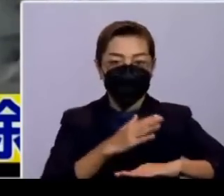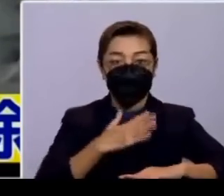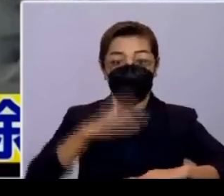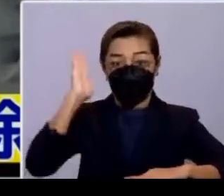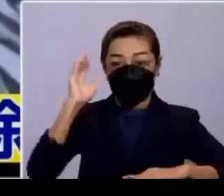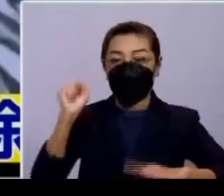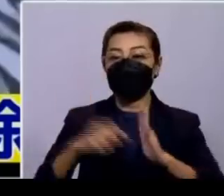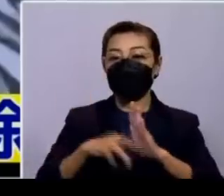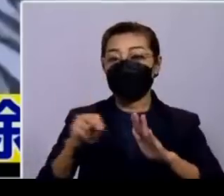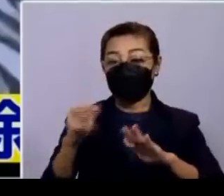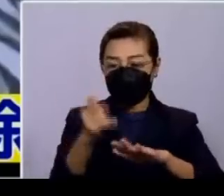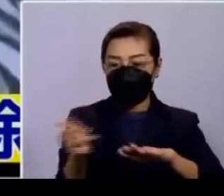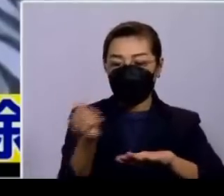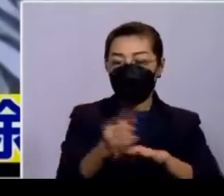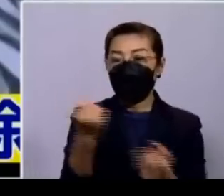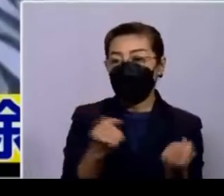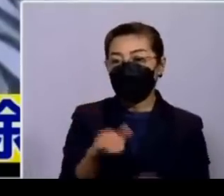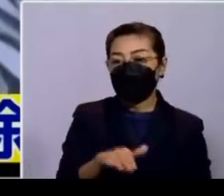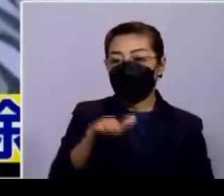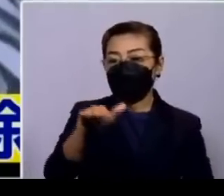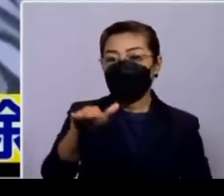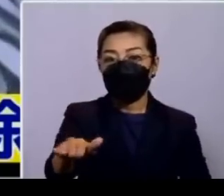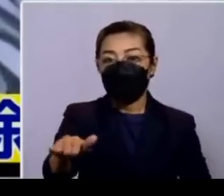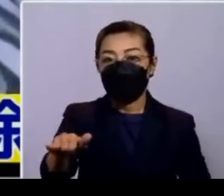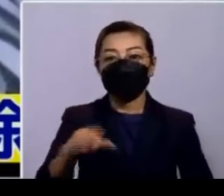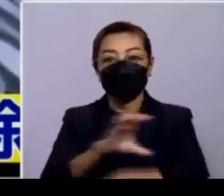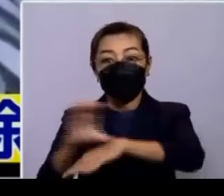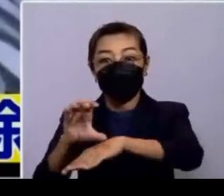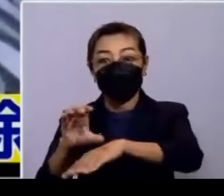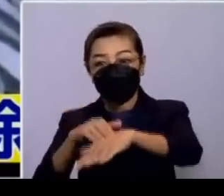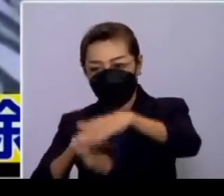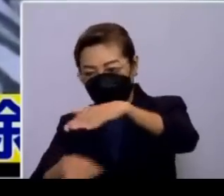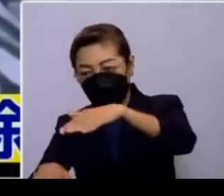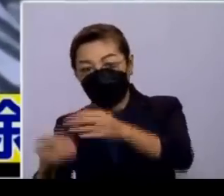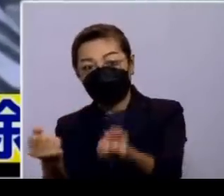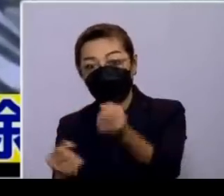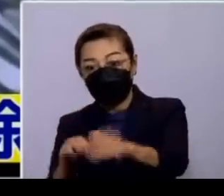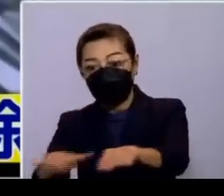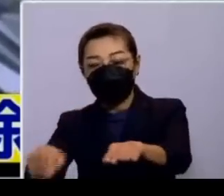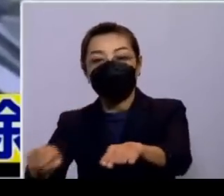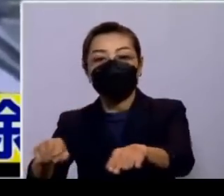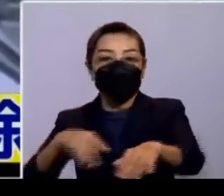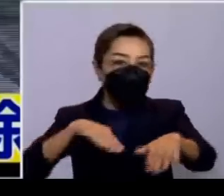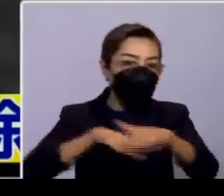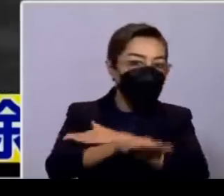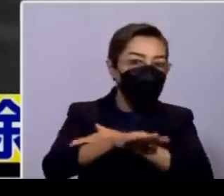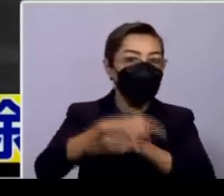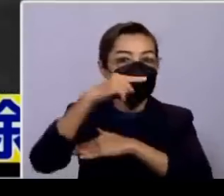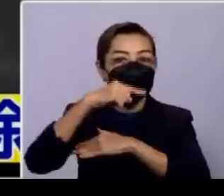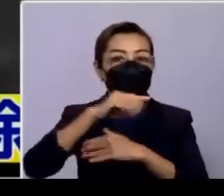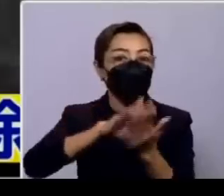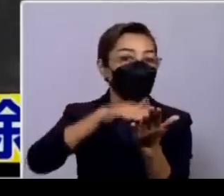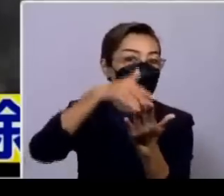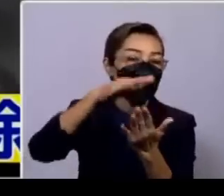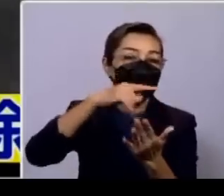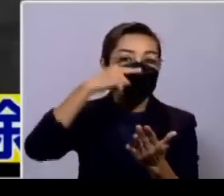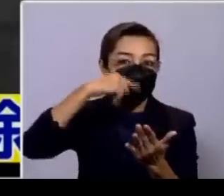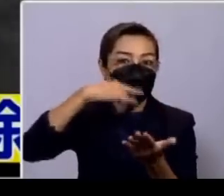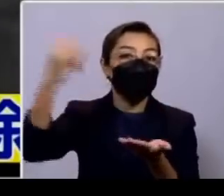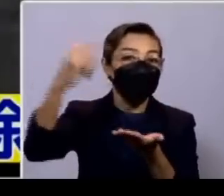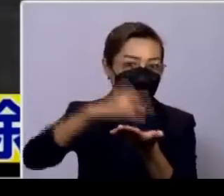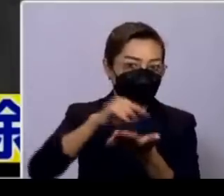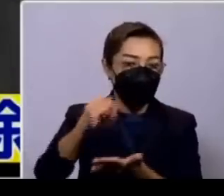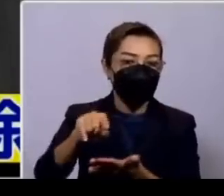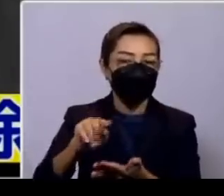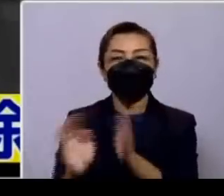ใช่มั้ยฮะอ่าอ่อนนี้จะหลบหนีเข้าไทยในเช้าวันที่ 9มิถุนายนซึ่งวันที่เอาไปจอดเนี่ยก็คือเป็นคืนของวันที่ 8วันที่ 8เช้า